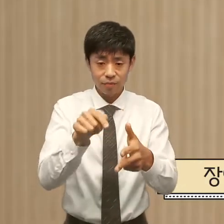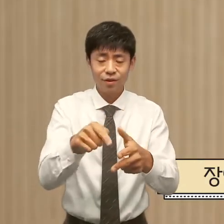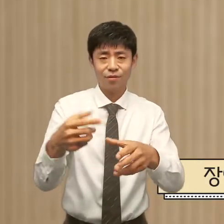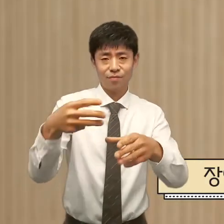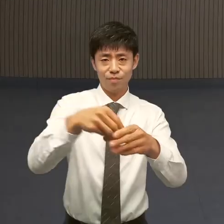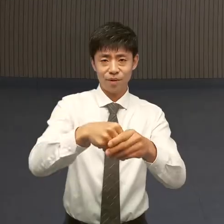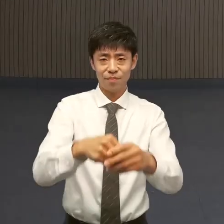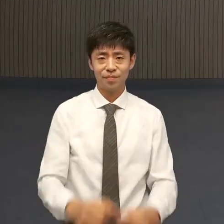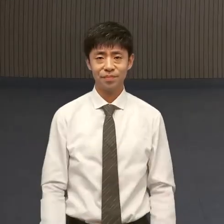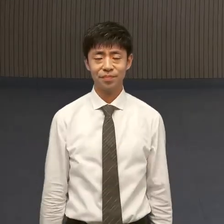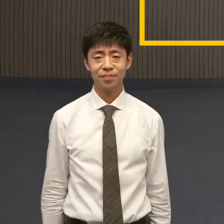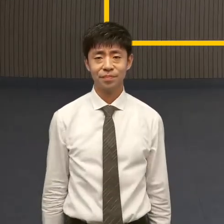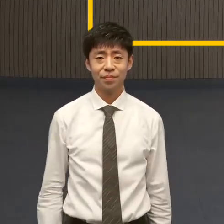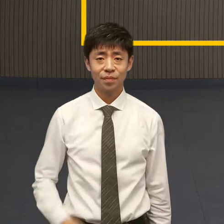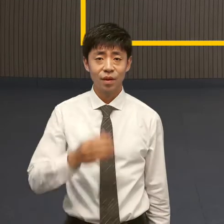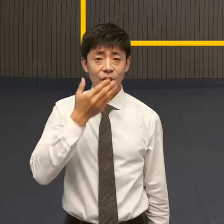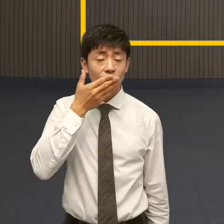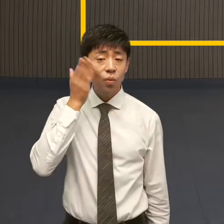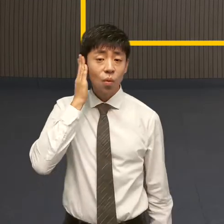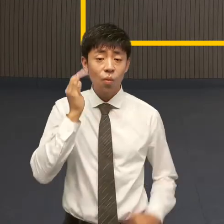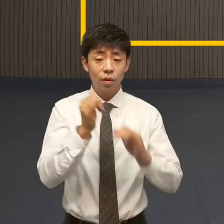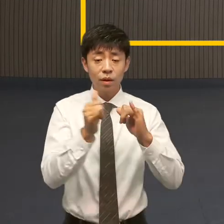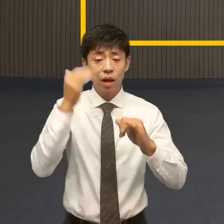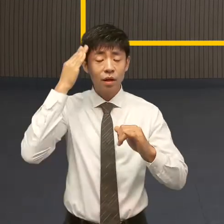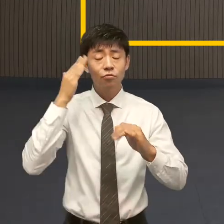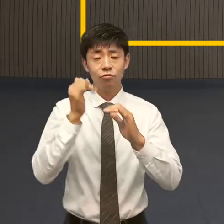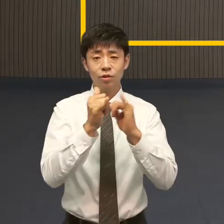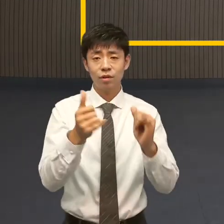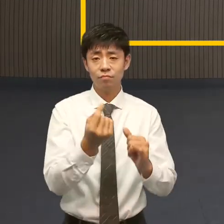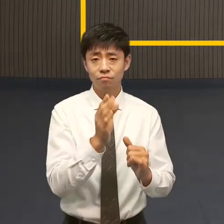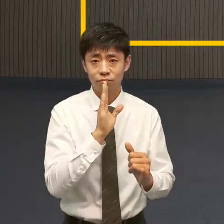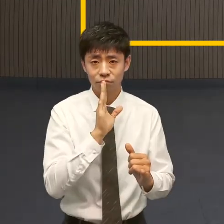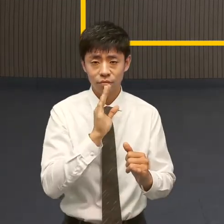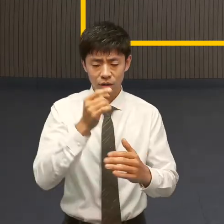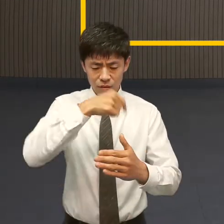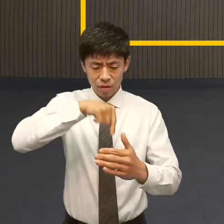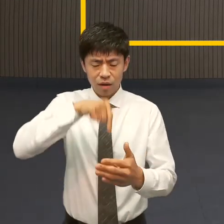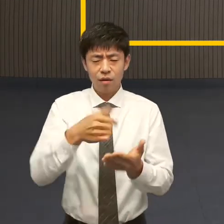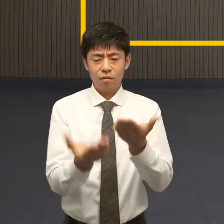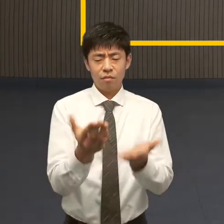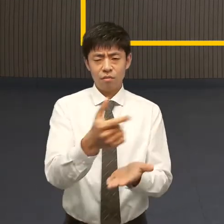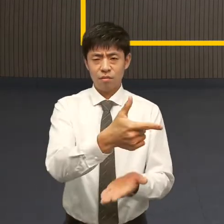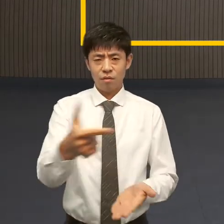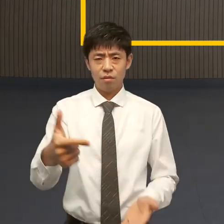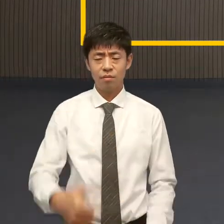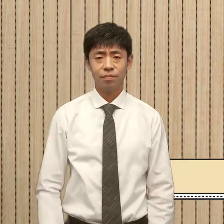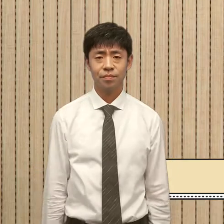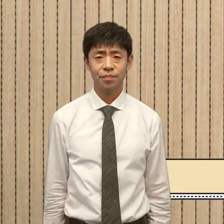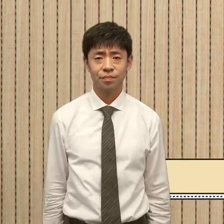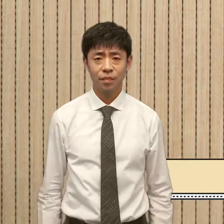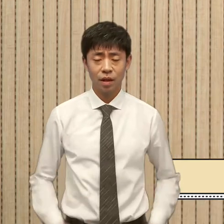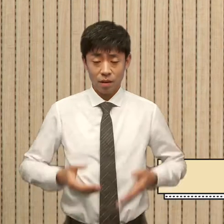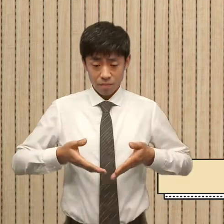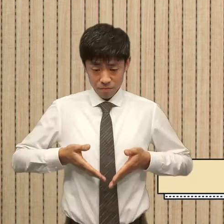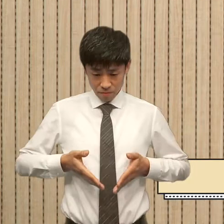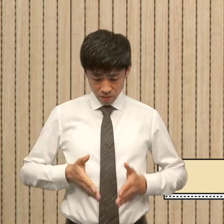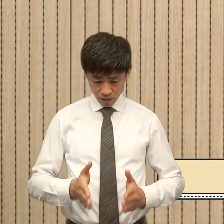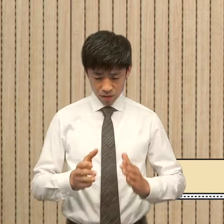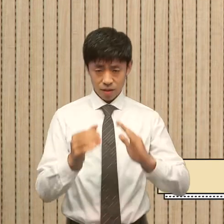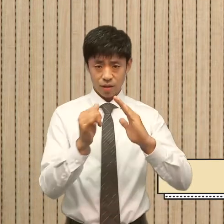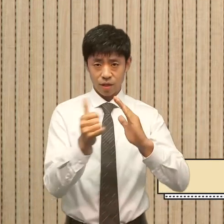수 있습니다. 분명 한국 사람인데 한국 내에서 이제 보이지 않는 차별이 정말 많습니다.